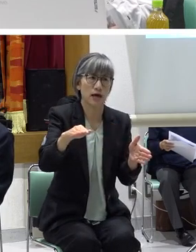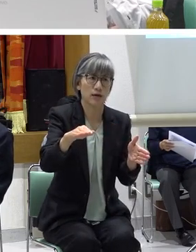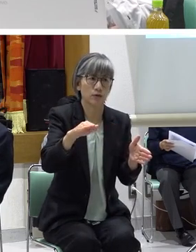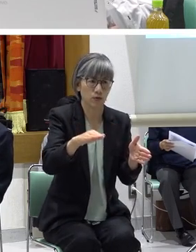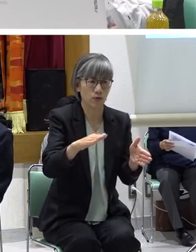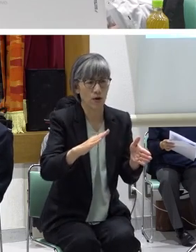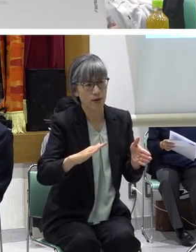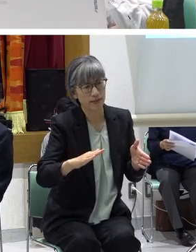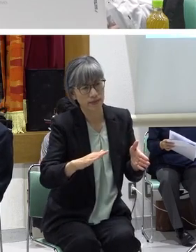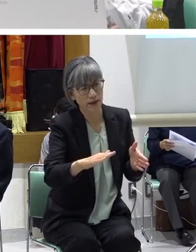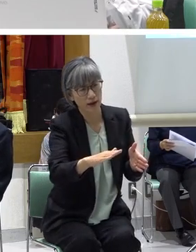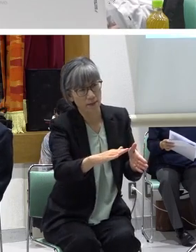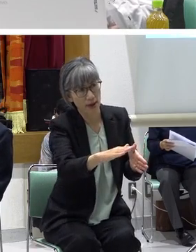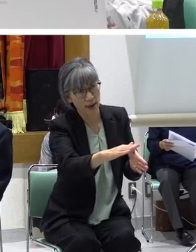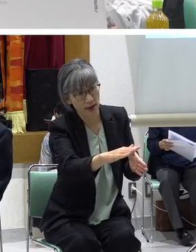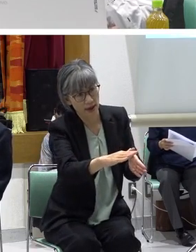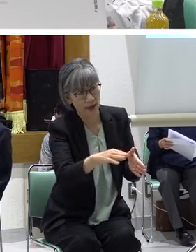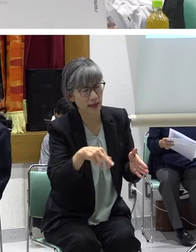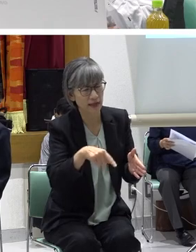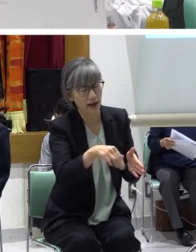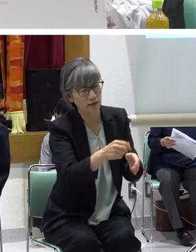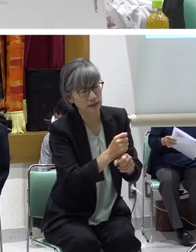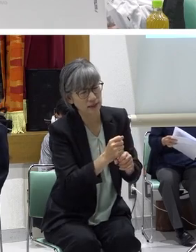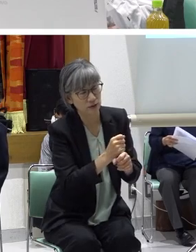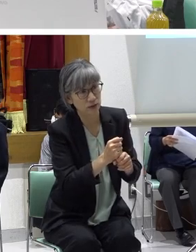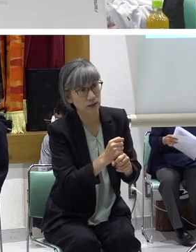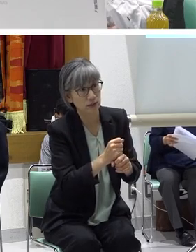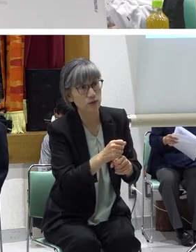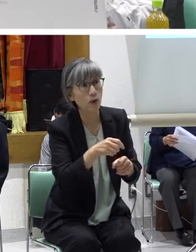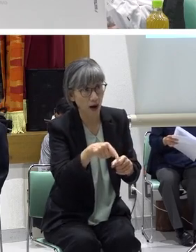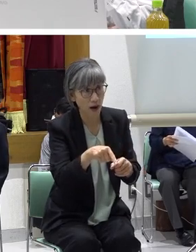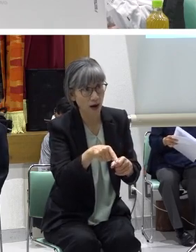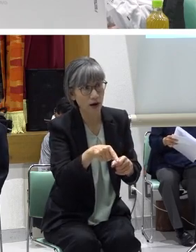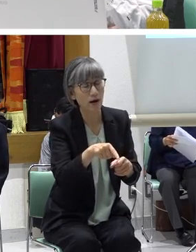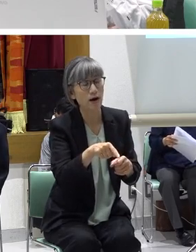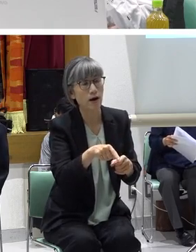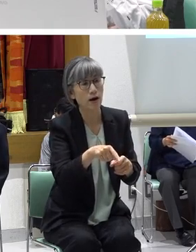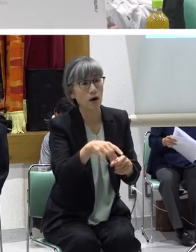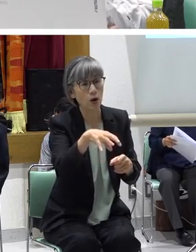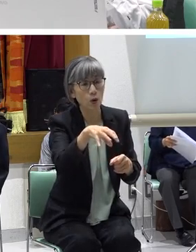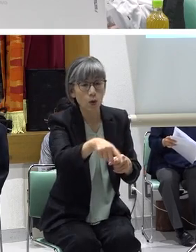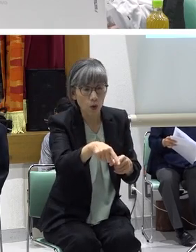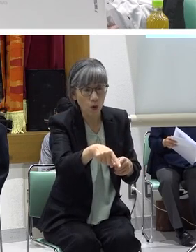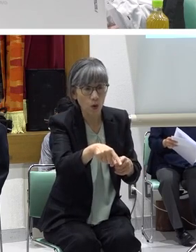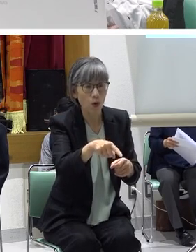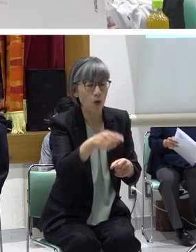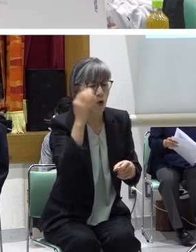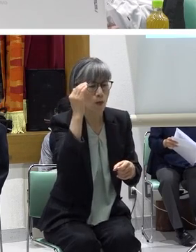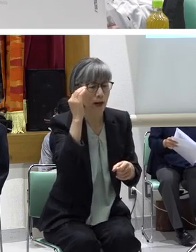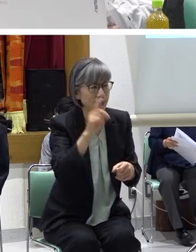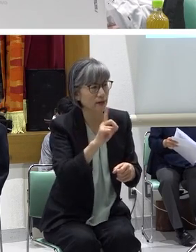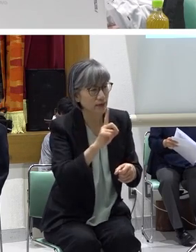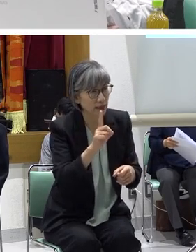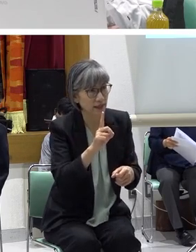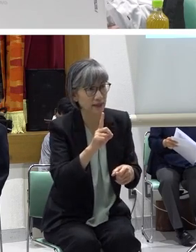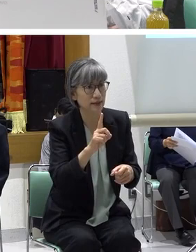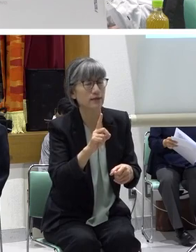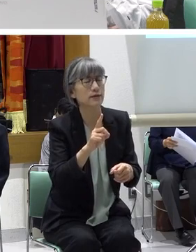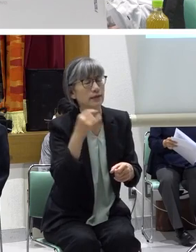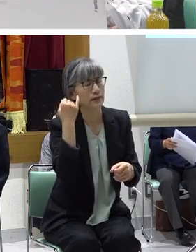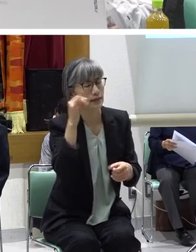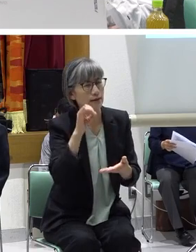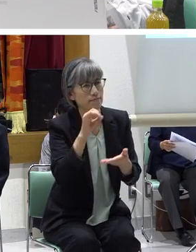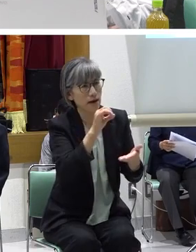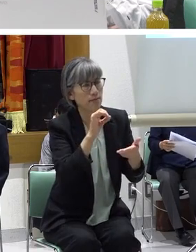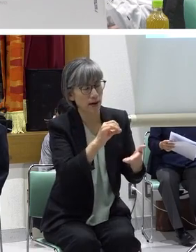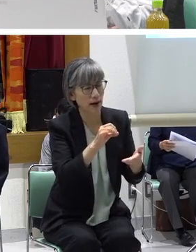ている通りにくい場所など、どの場所のどのような点に困っているか、どのように改